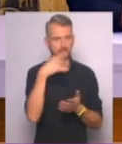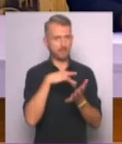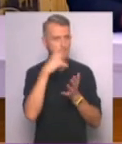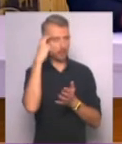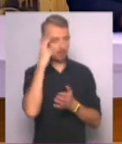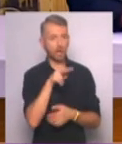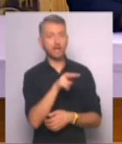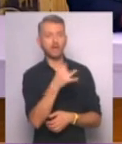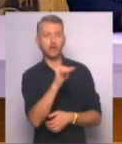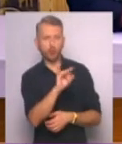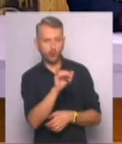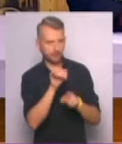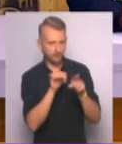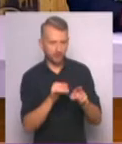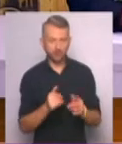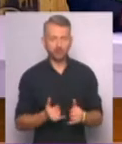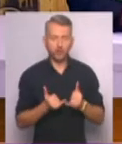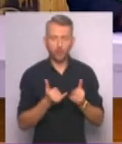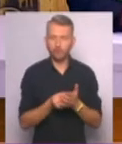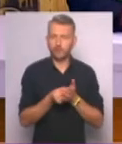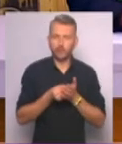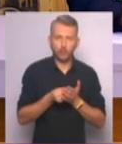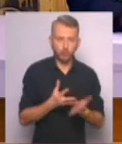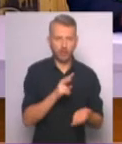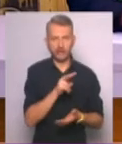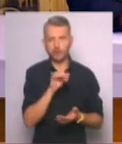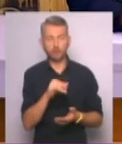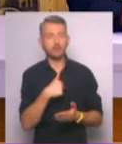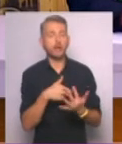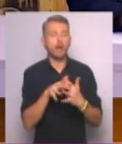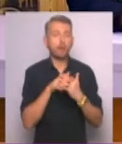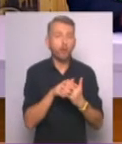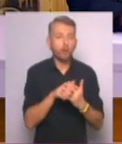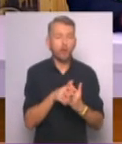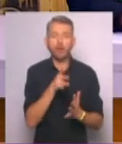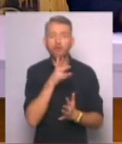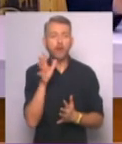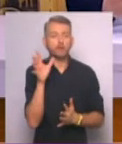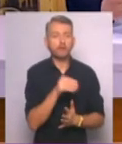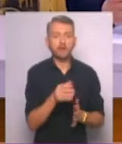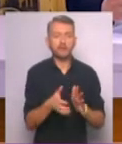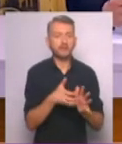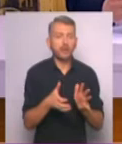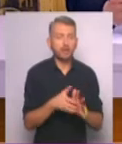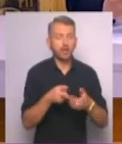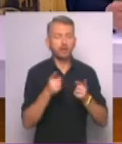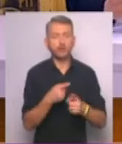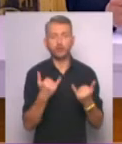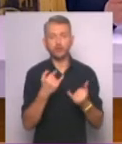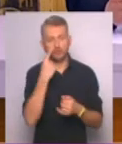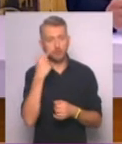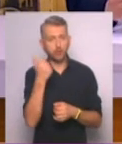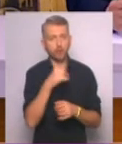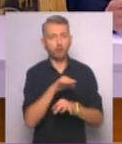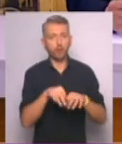Лариса Йосифівна, шановна Люба Лариса Йосифівна, ми боремось. Просто часу на все не вистачає. Дійсно, зараз пріоритетом є